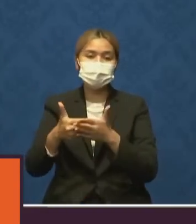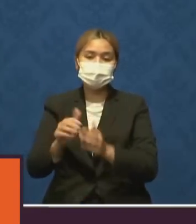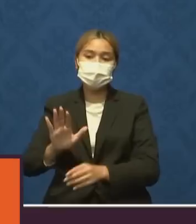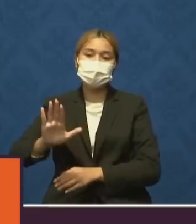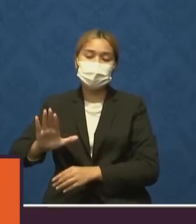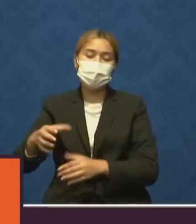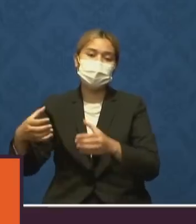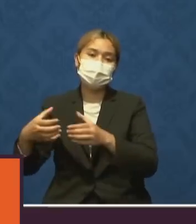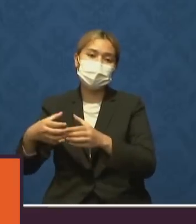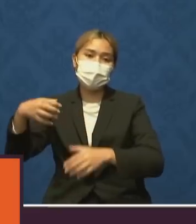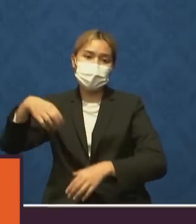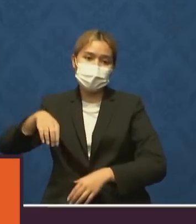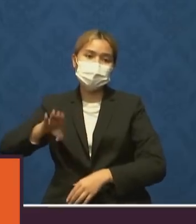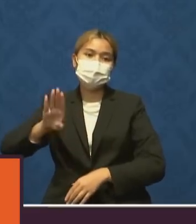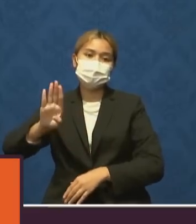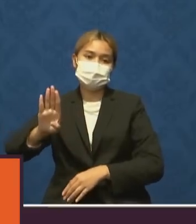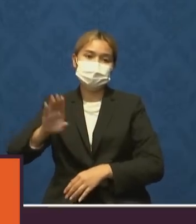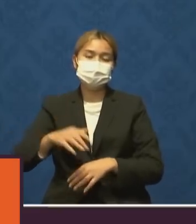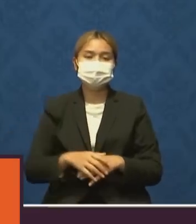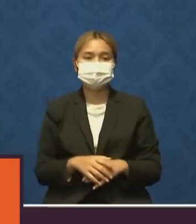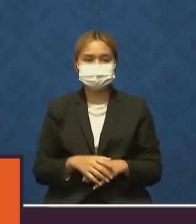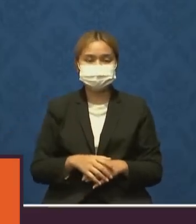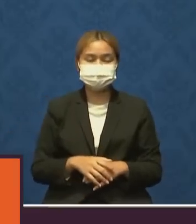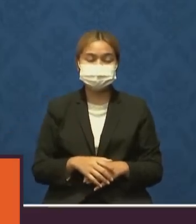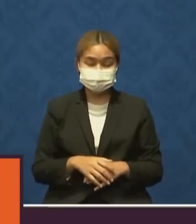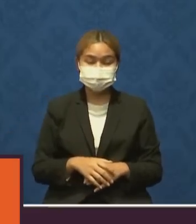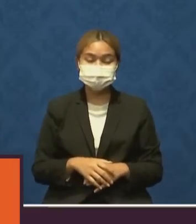บ